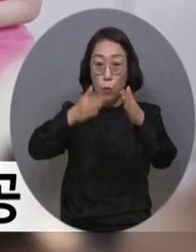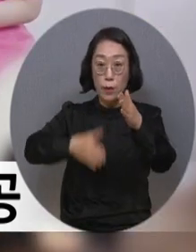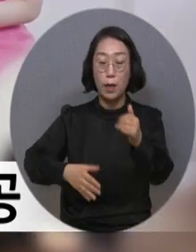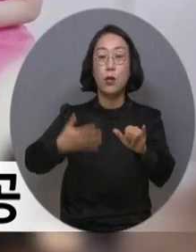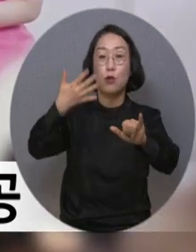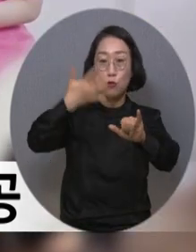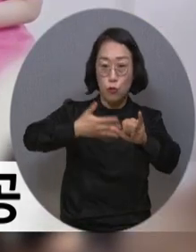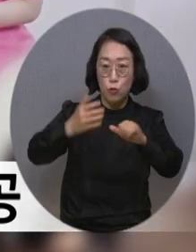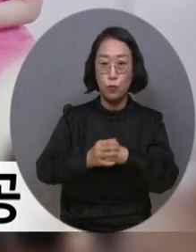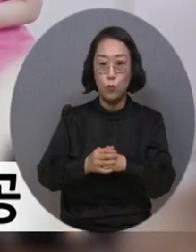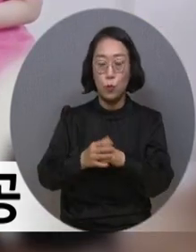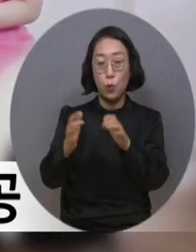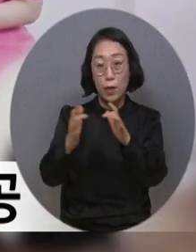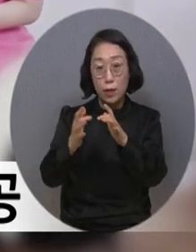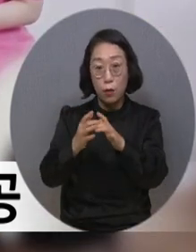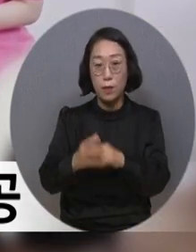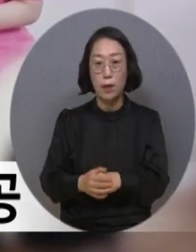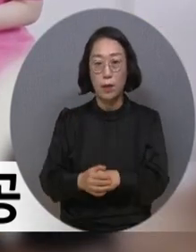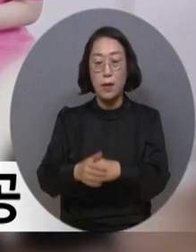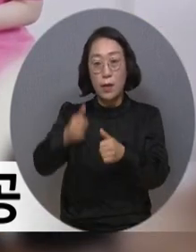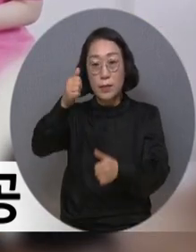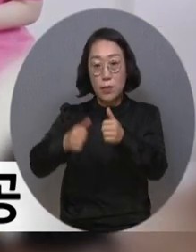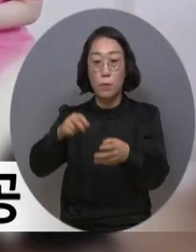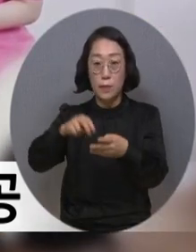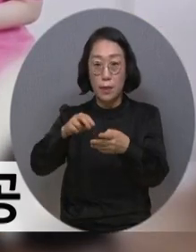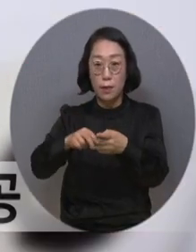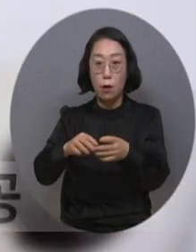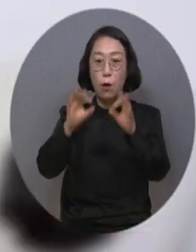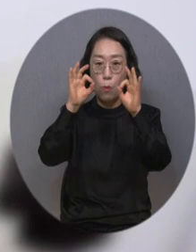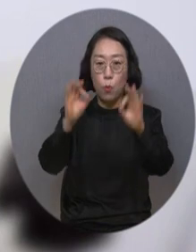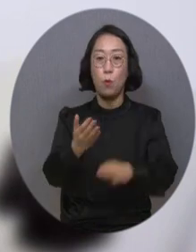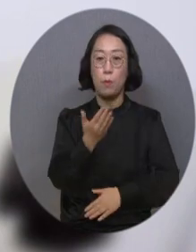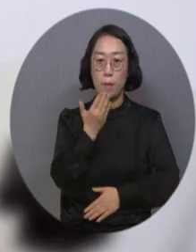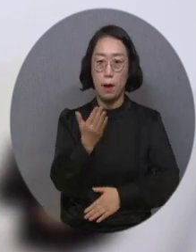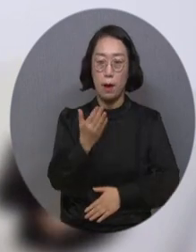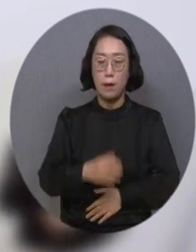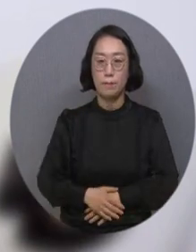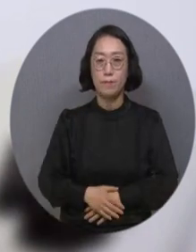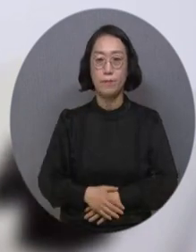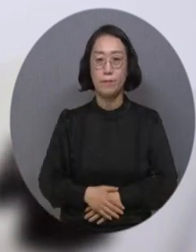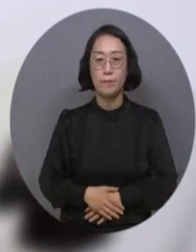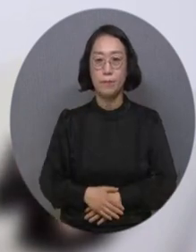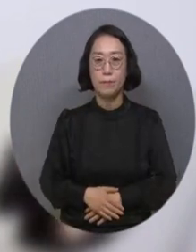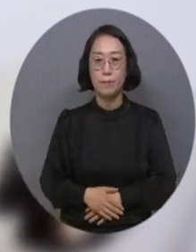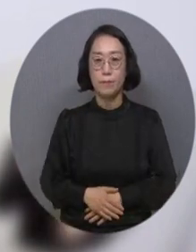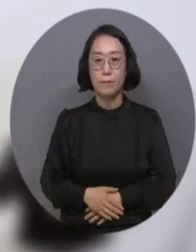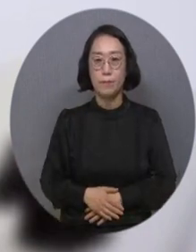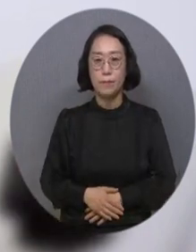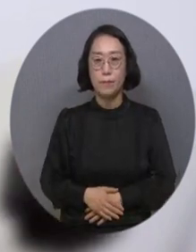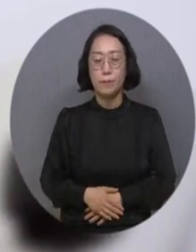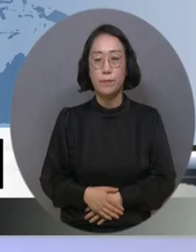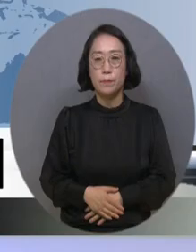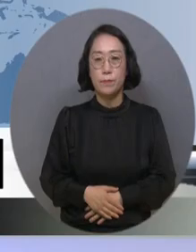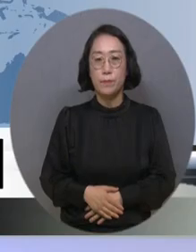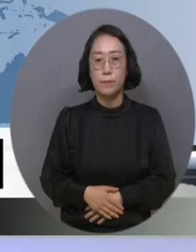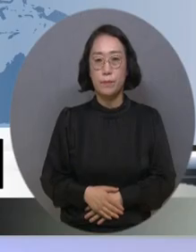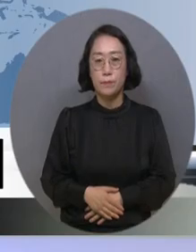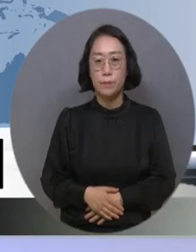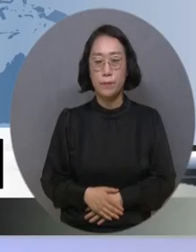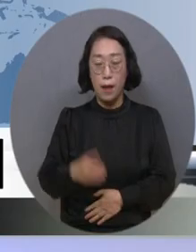사이버 국가고시센터에서 확인할 수 있습니다 복지티비 뉴스 박진용입니다